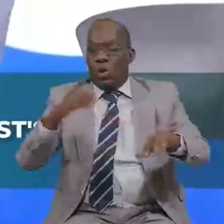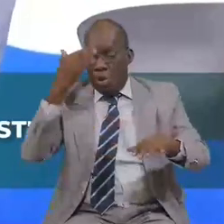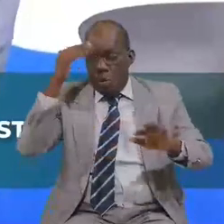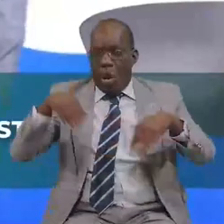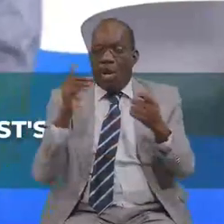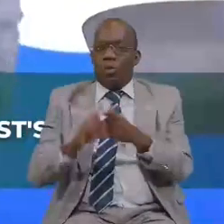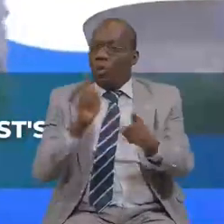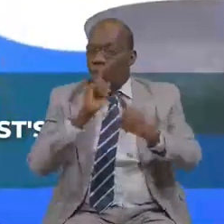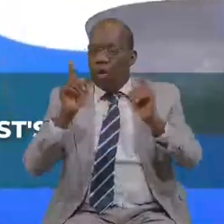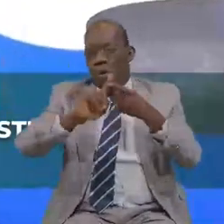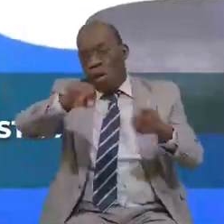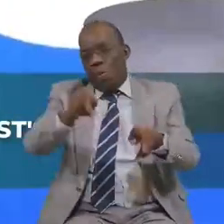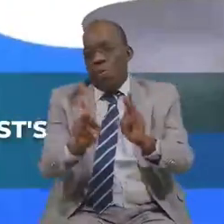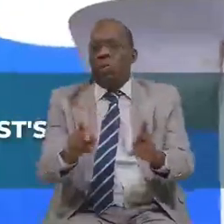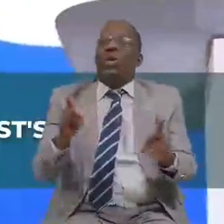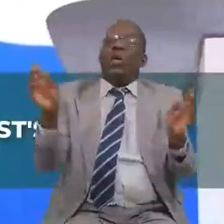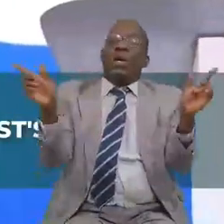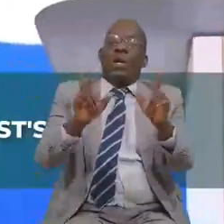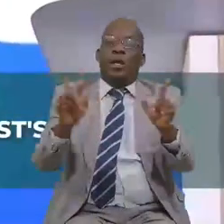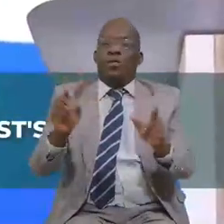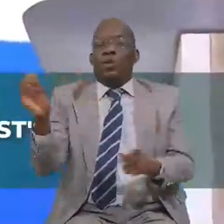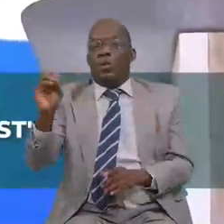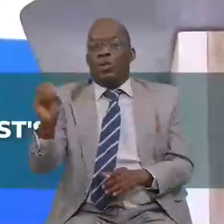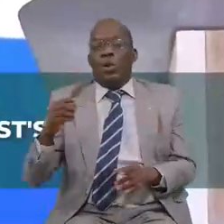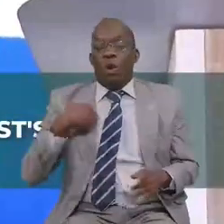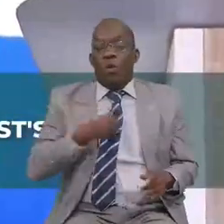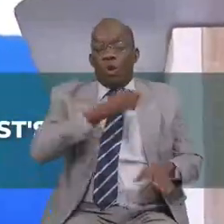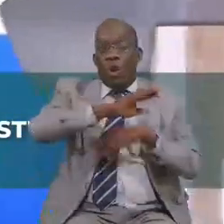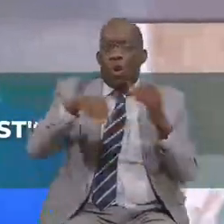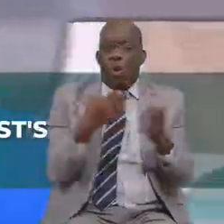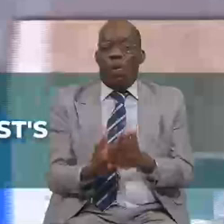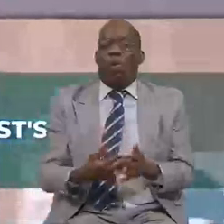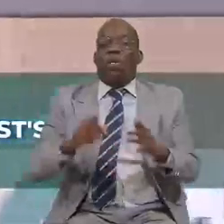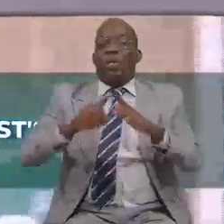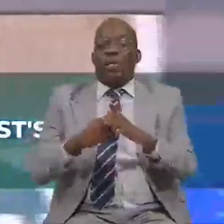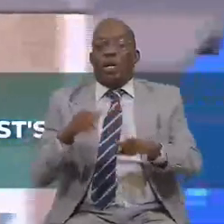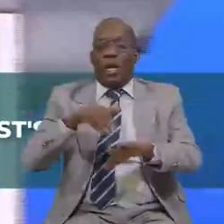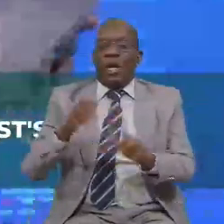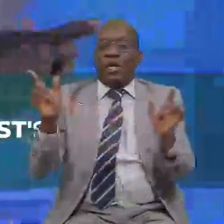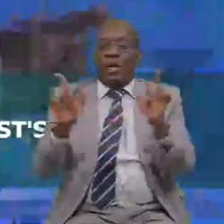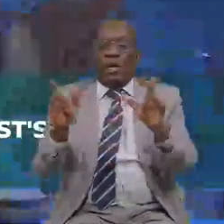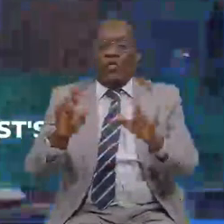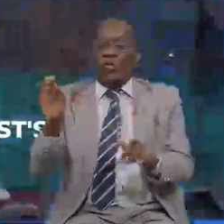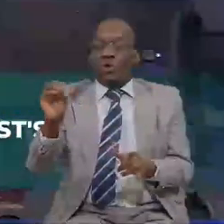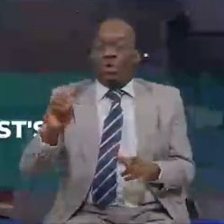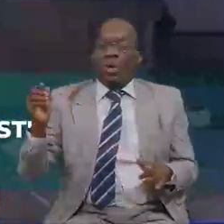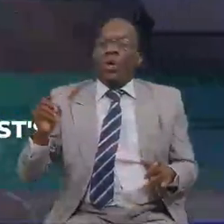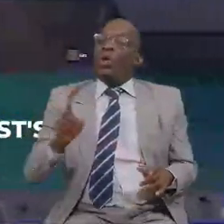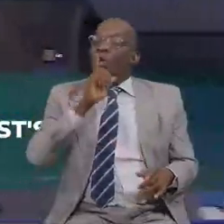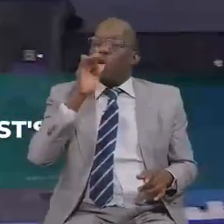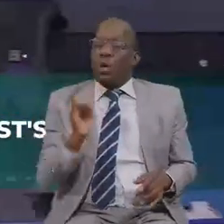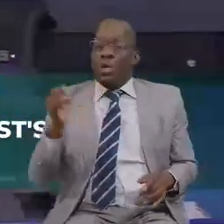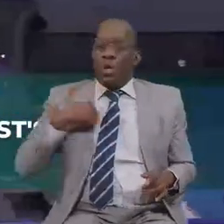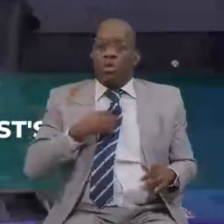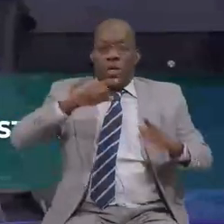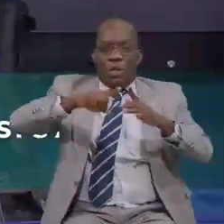quoi que ce soit, niveau zéro. Nous avons tous commencé au niveau zéro. En réalité, nous avons commencé comme